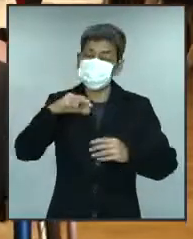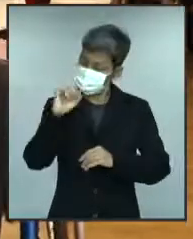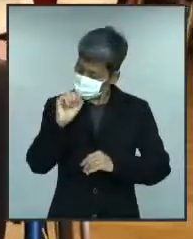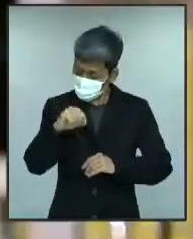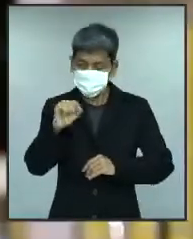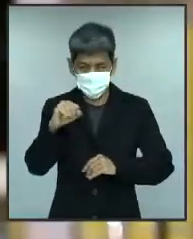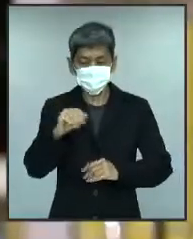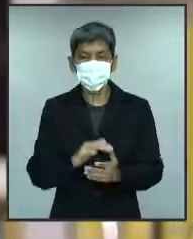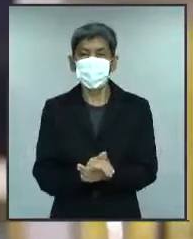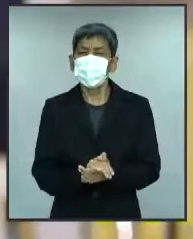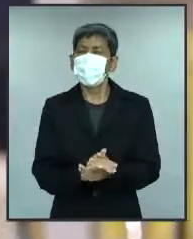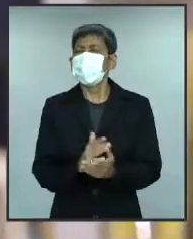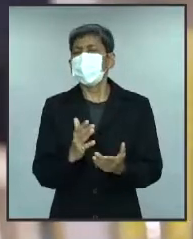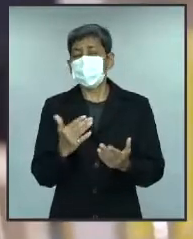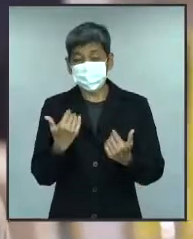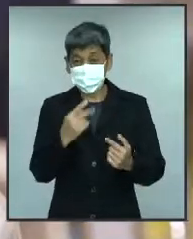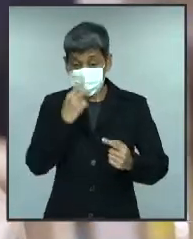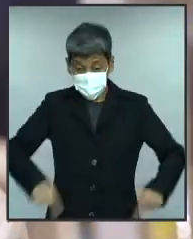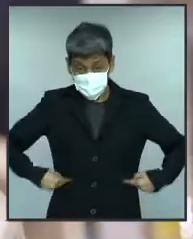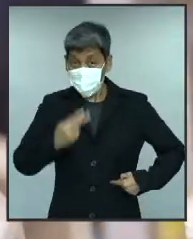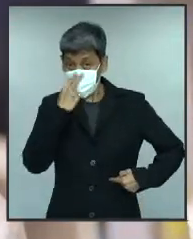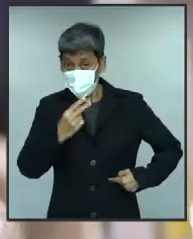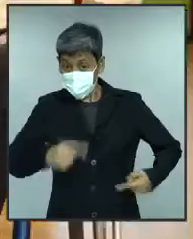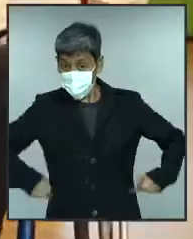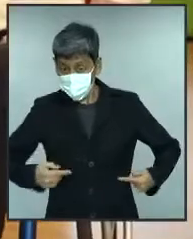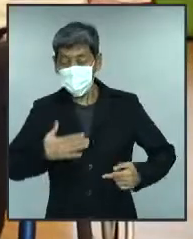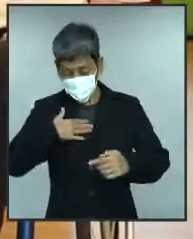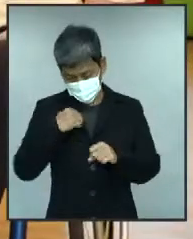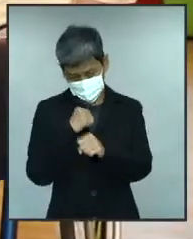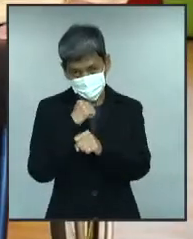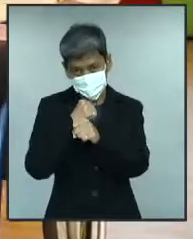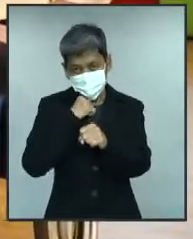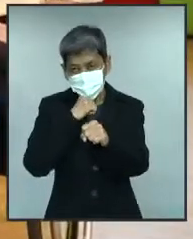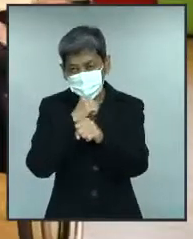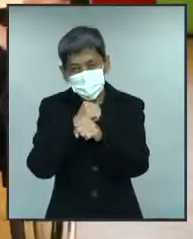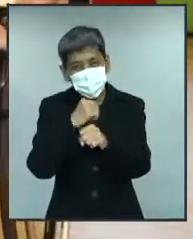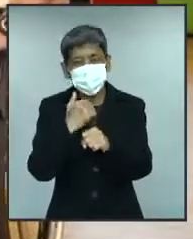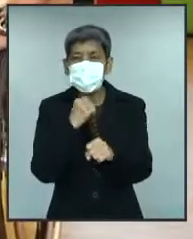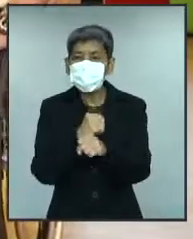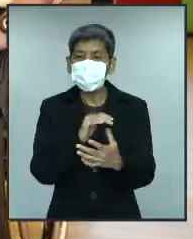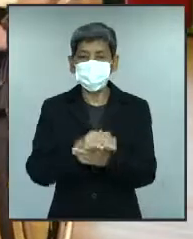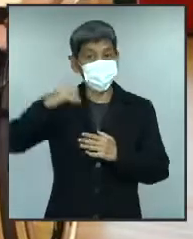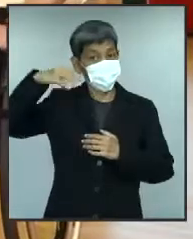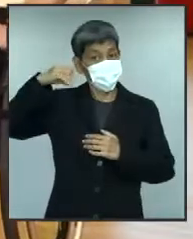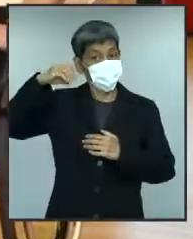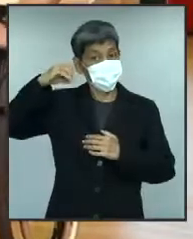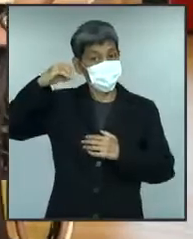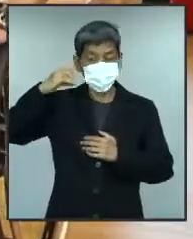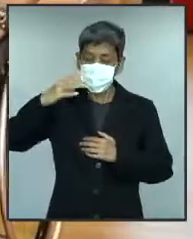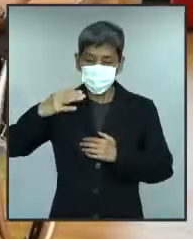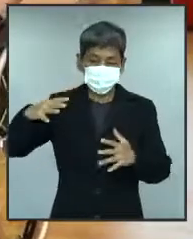ใช ่ไหมใช่ครับหรือแม้กระทั่งตัวนี้เองเนี่ยผ่านในส่วนที่เป็นก็เรียกว่าการรบกวนทางไฟฟ้า